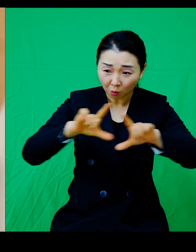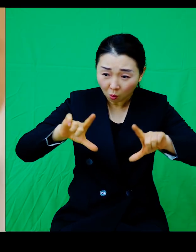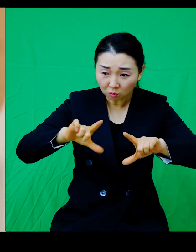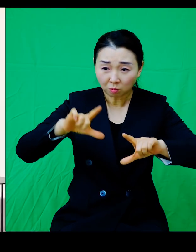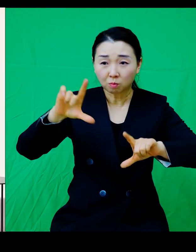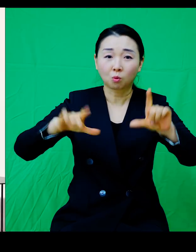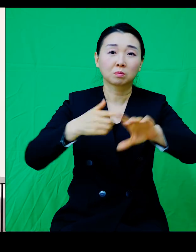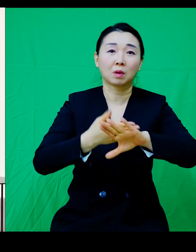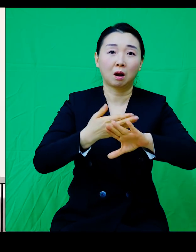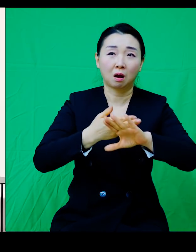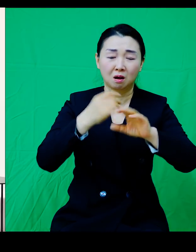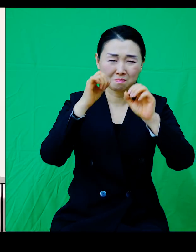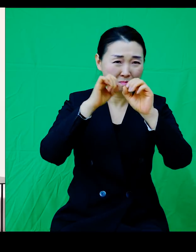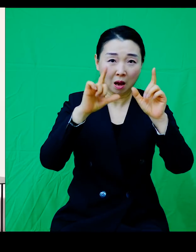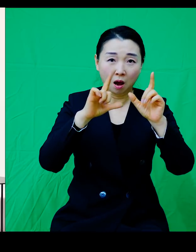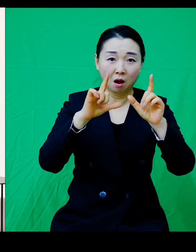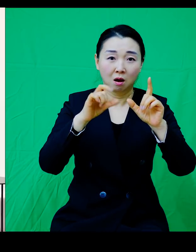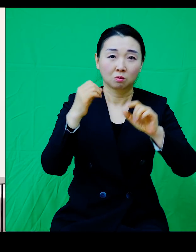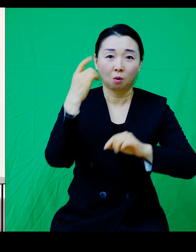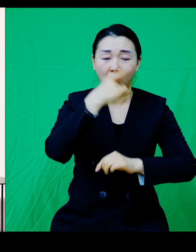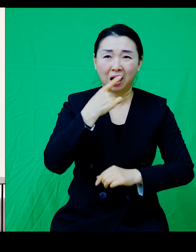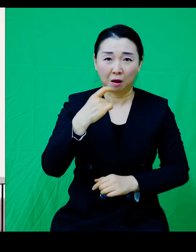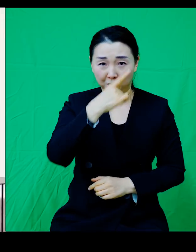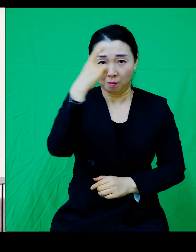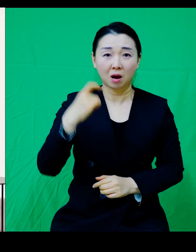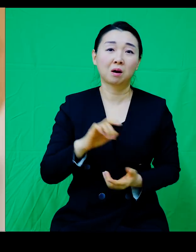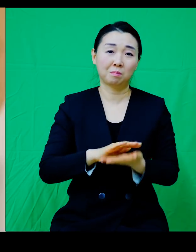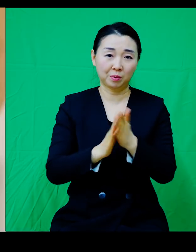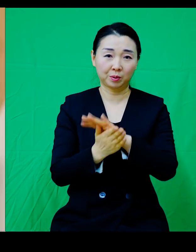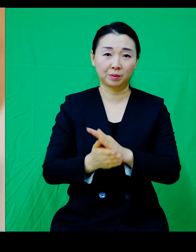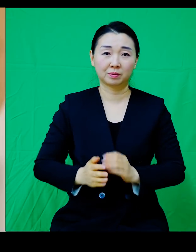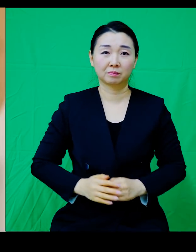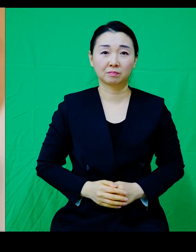확 돌아가고요. 얼굴이 이제 창백해지거든요. 예. 근데